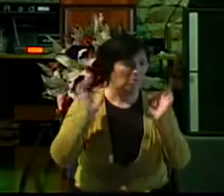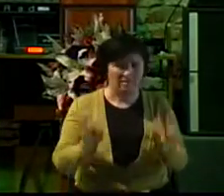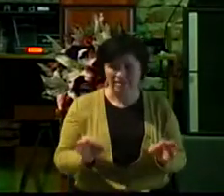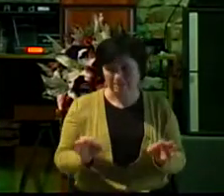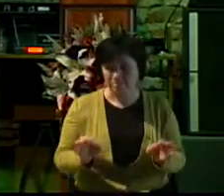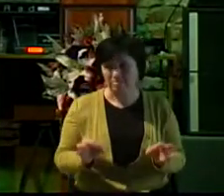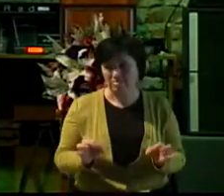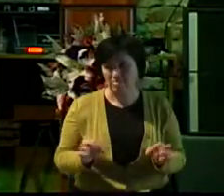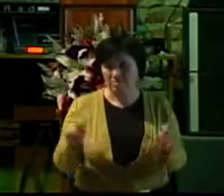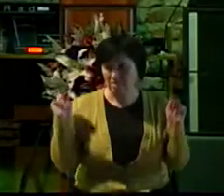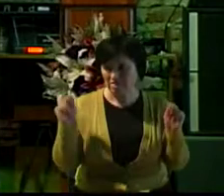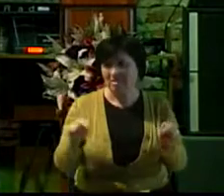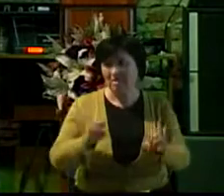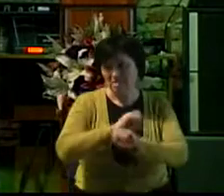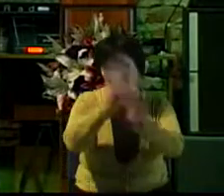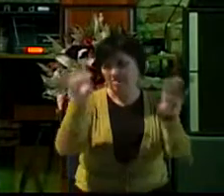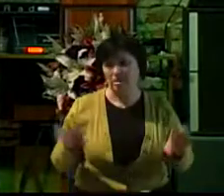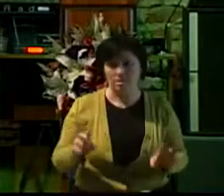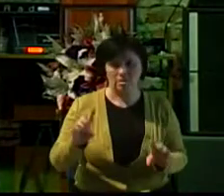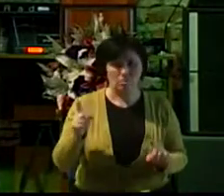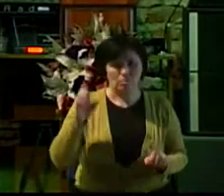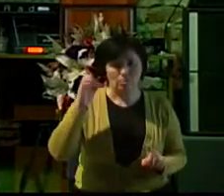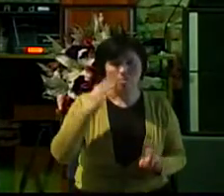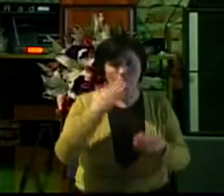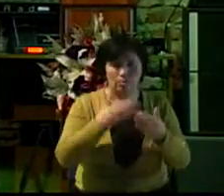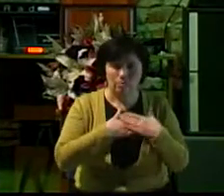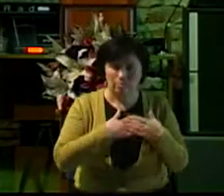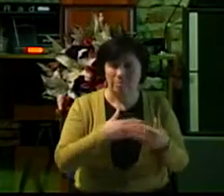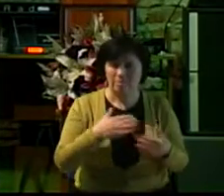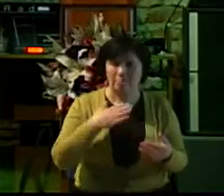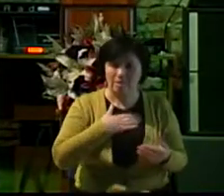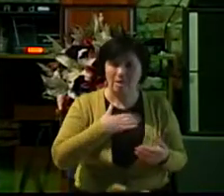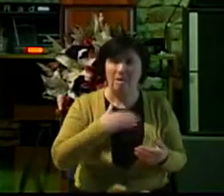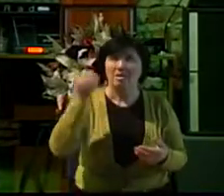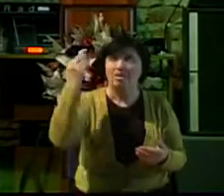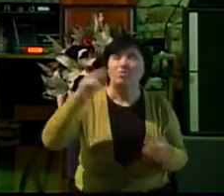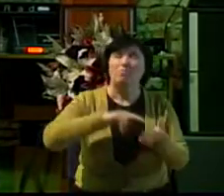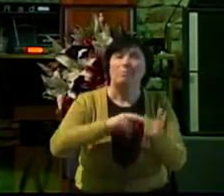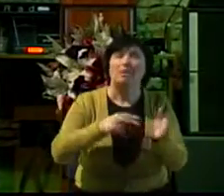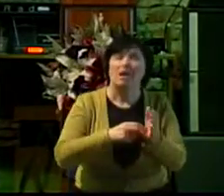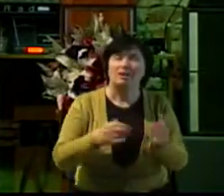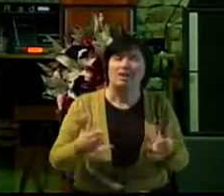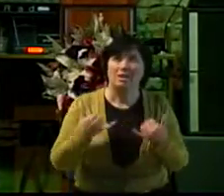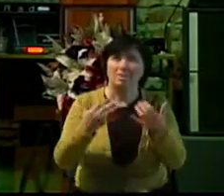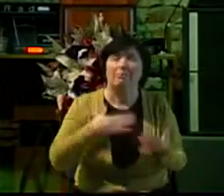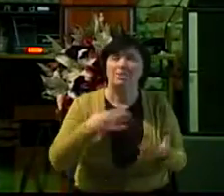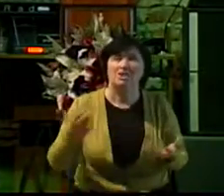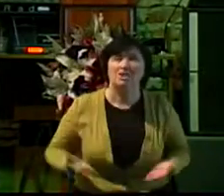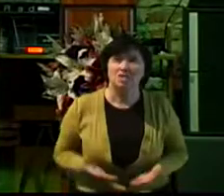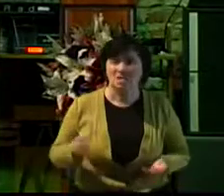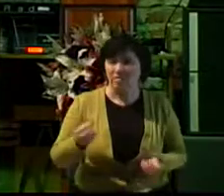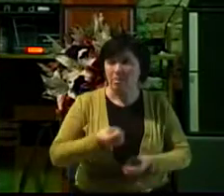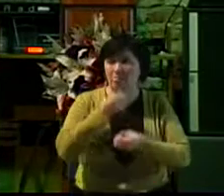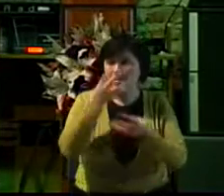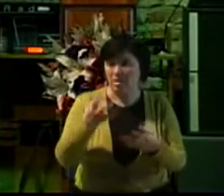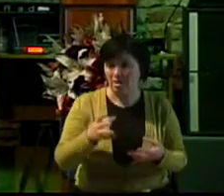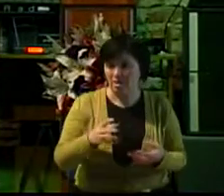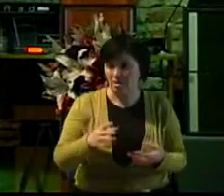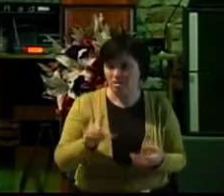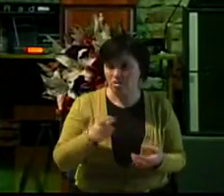просить о всяком деле, то будет им, чего не попросят. Мы понимаем, что они не случайно здесь. Мы понимаем, что это